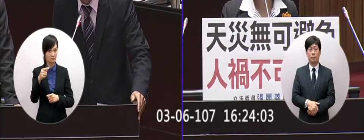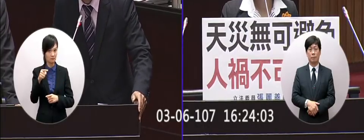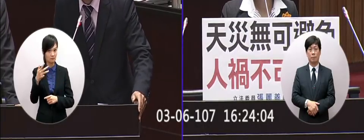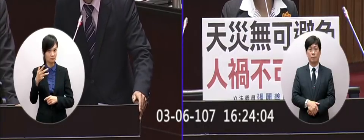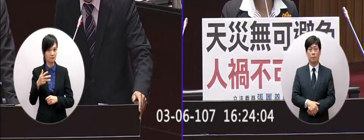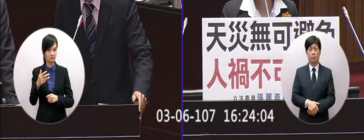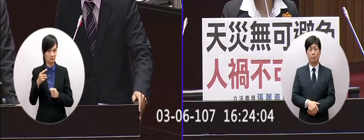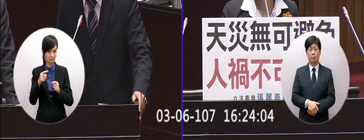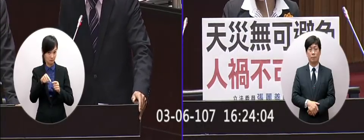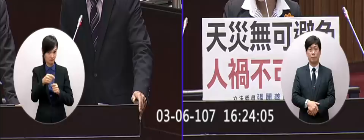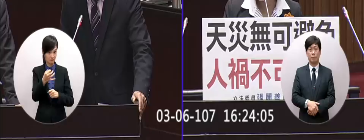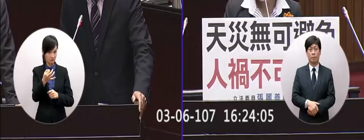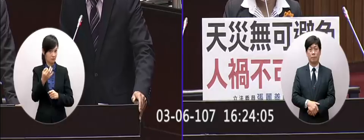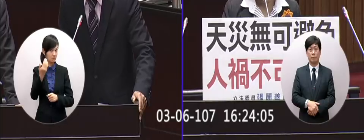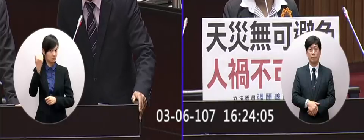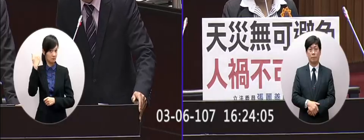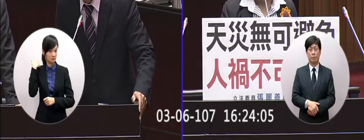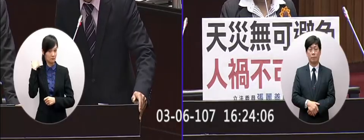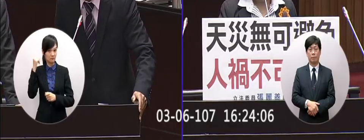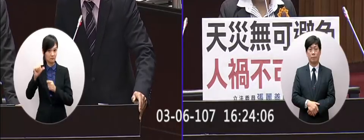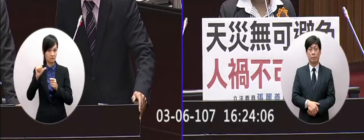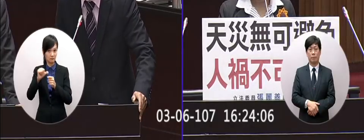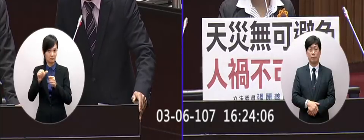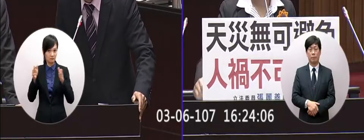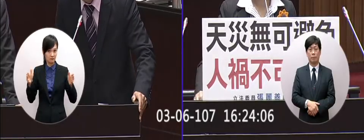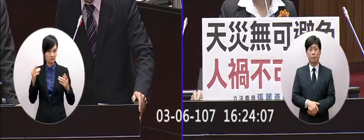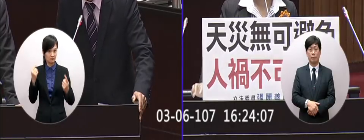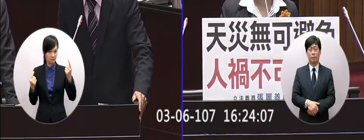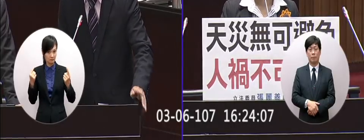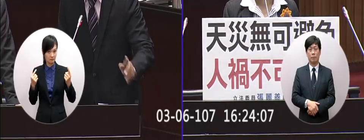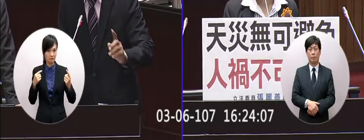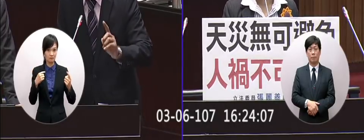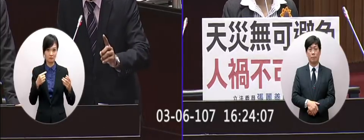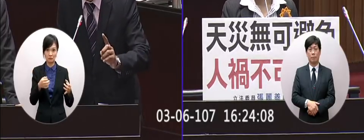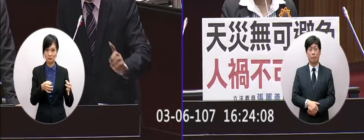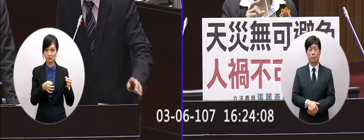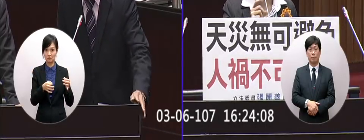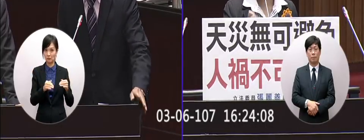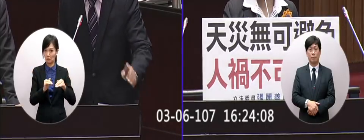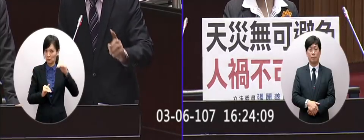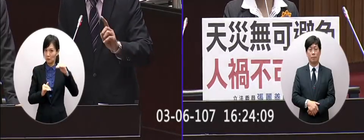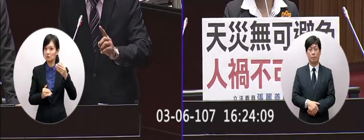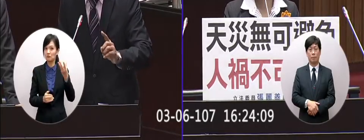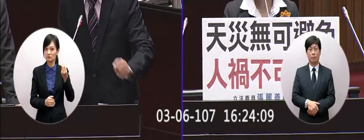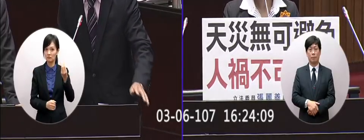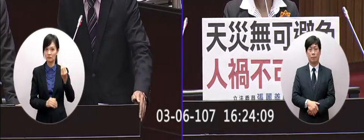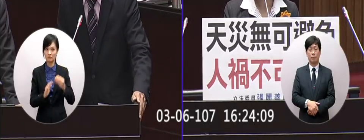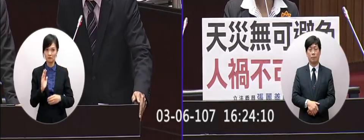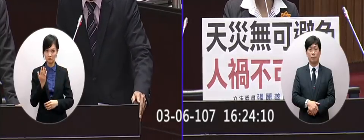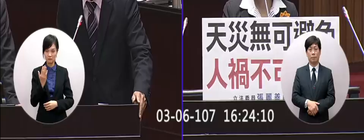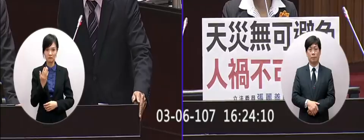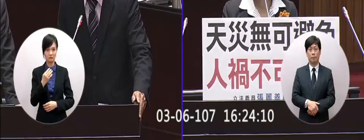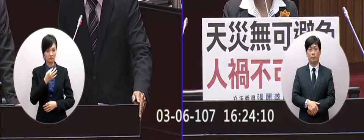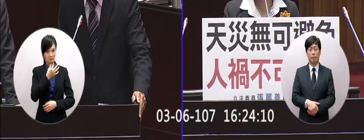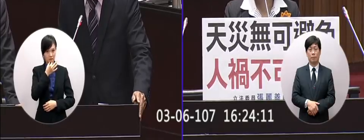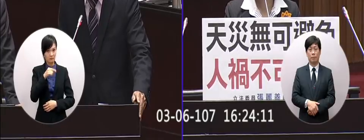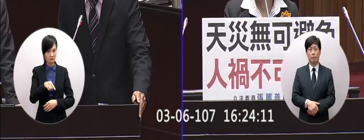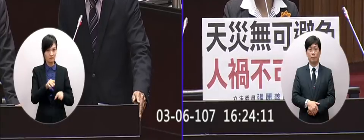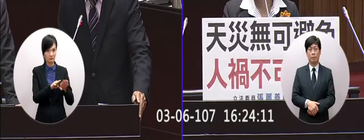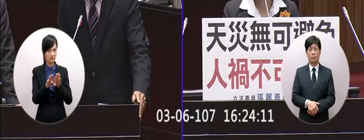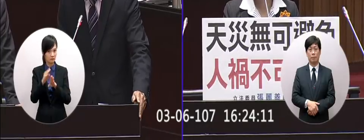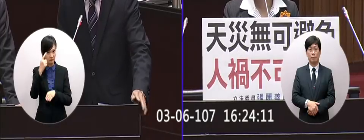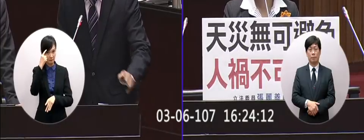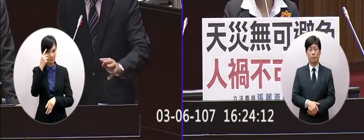格甲过去五年比较开，以平均来讲是无较低。我即摆要讲的是讲，可能有这三天的价